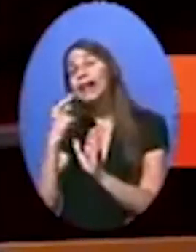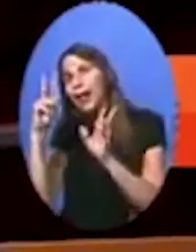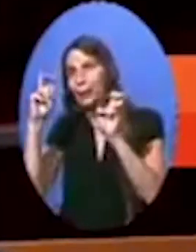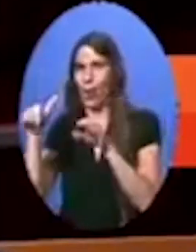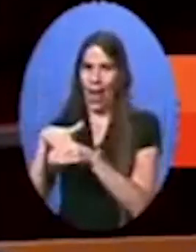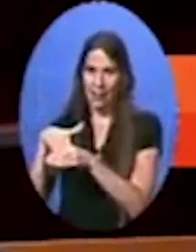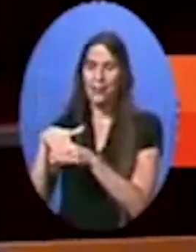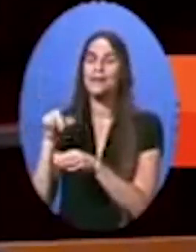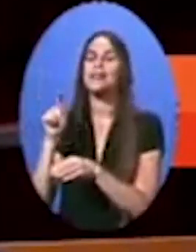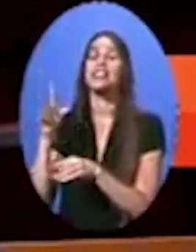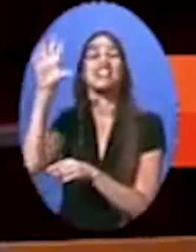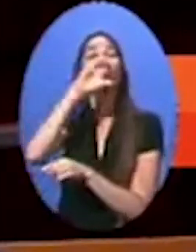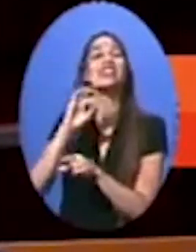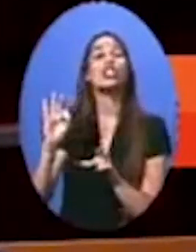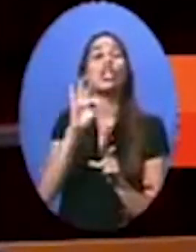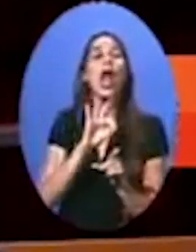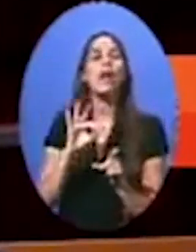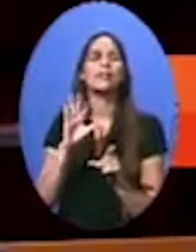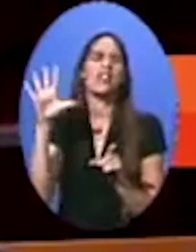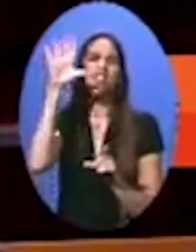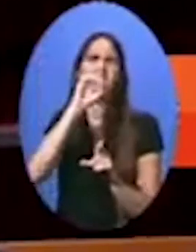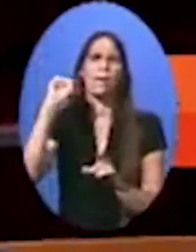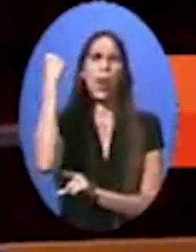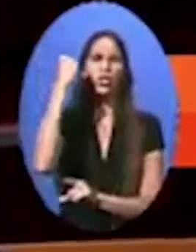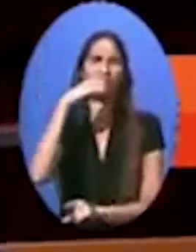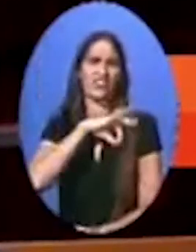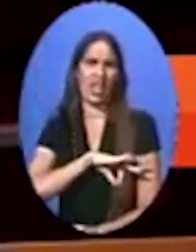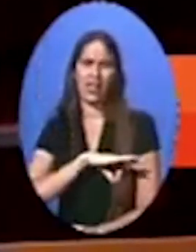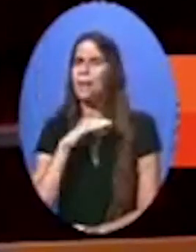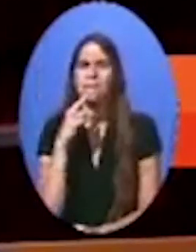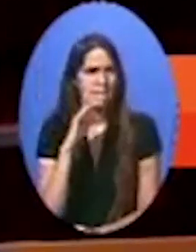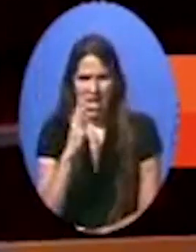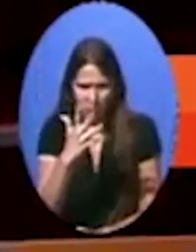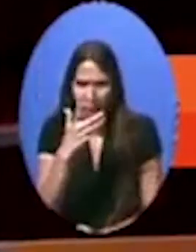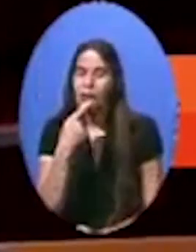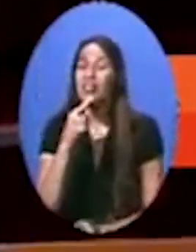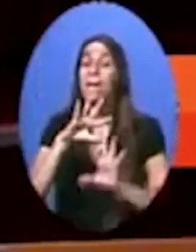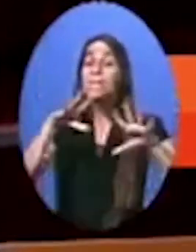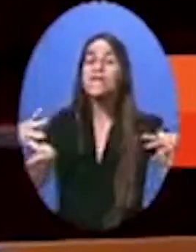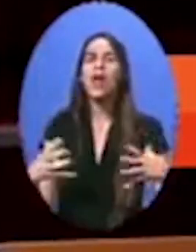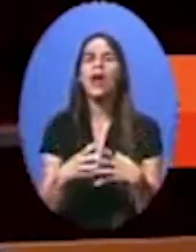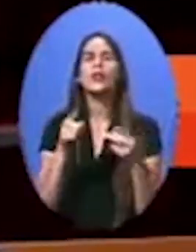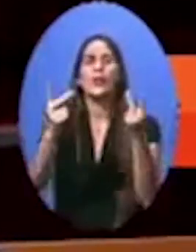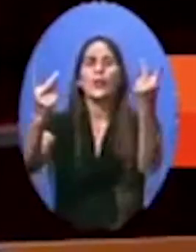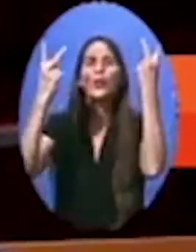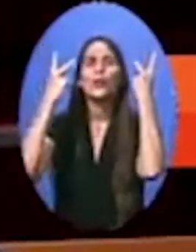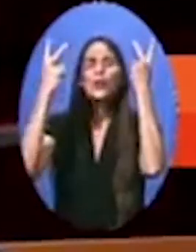פועלים. והתפיסה שלהם הייתה תפיסה בולשוויקית. מה זאת אומרת בולשוויקית? שהמפלגה זה